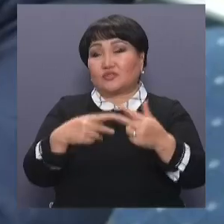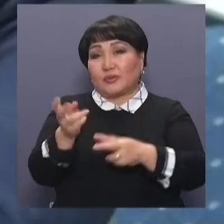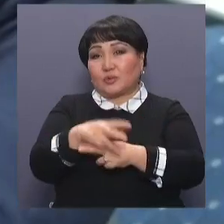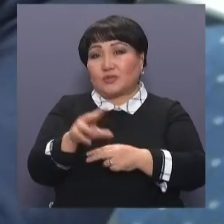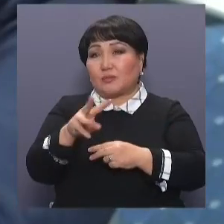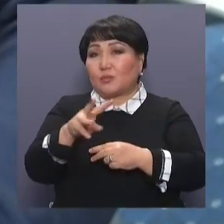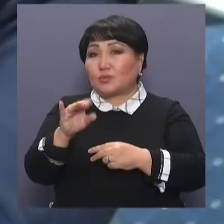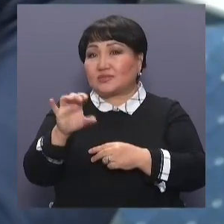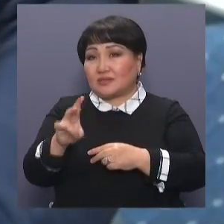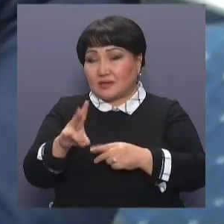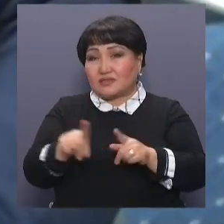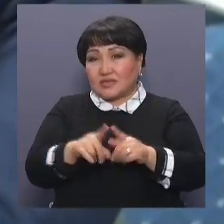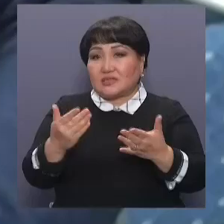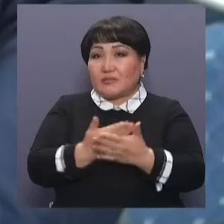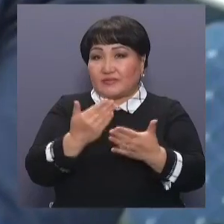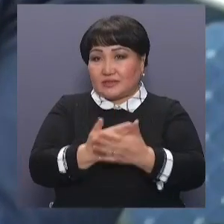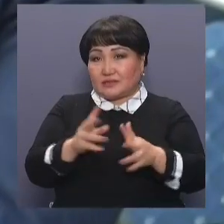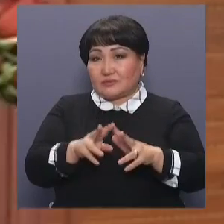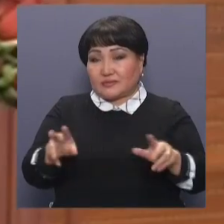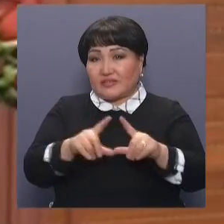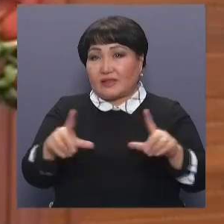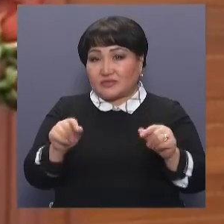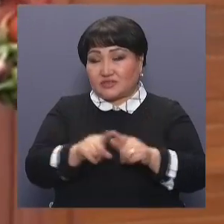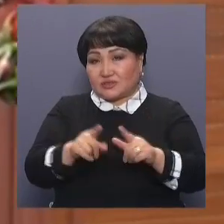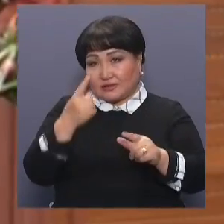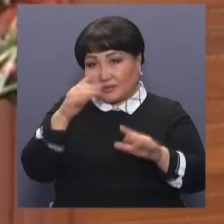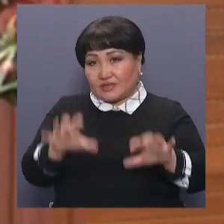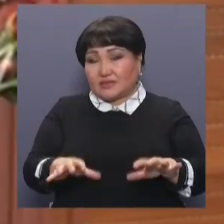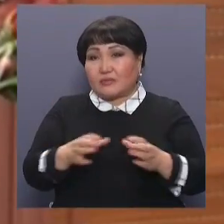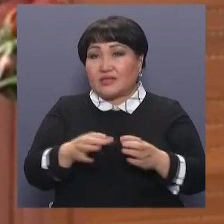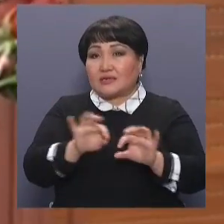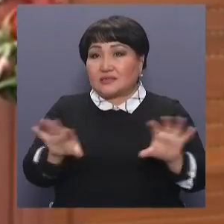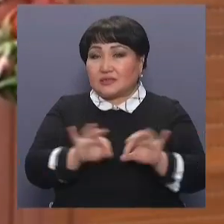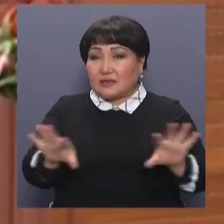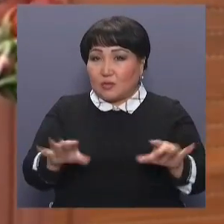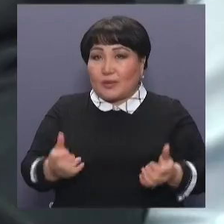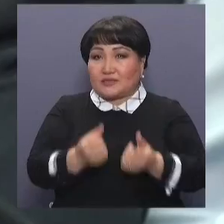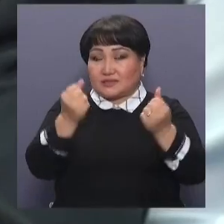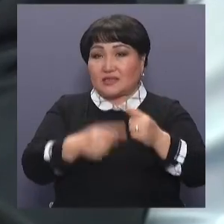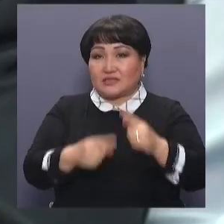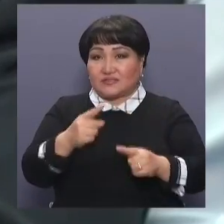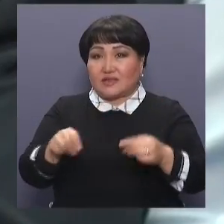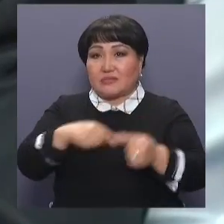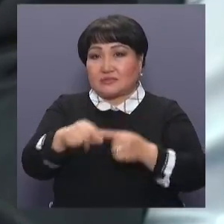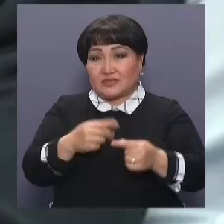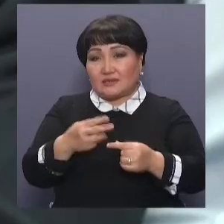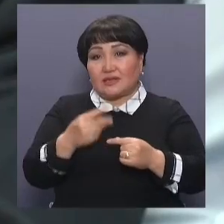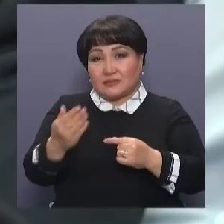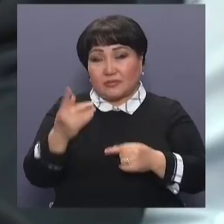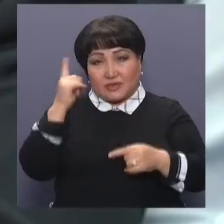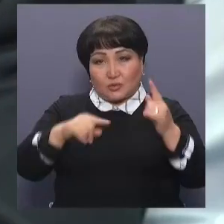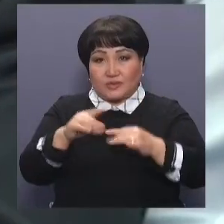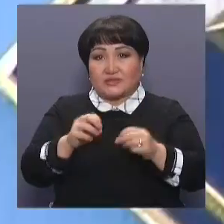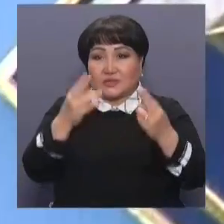модернизация ведомства. Буквально несколько месяцев назад председатель комитета рассказал о поддержке отечественных бизнесменов. Для них придумали специальную программу «Комкор»